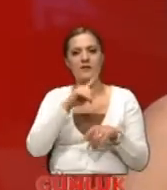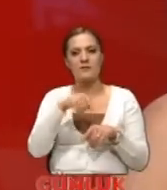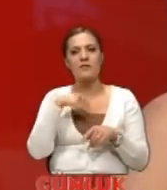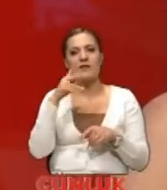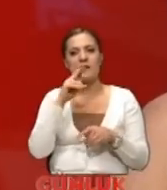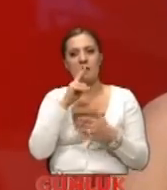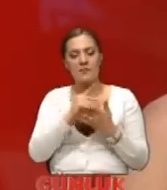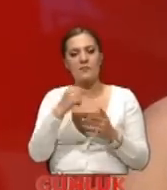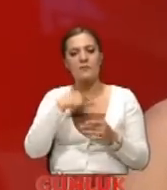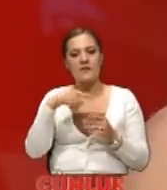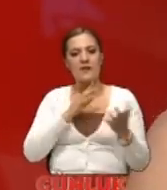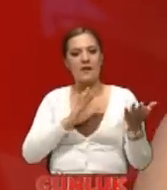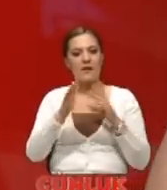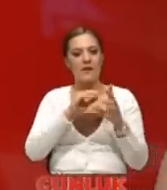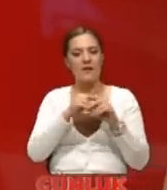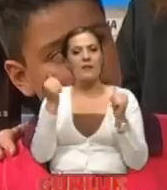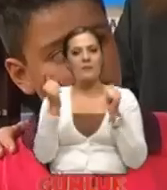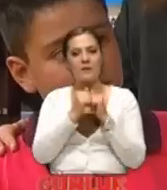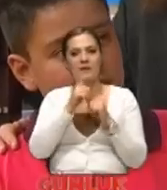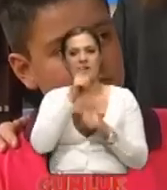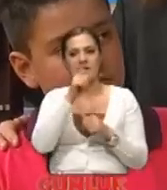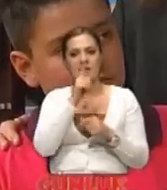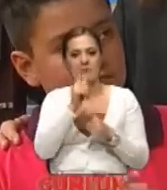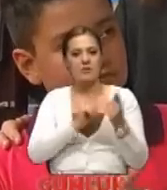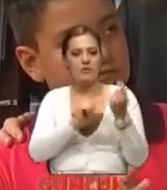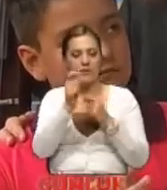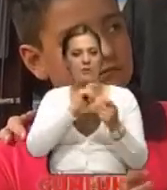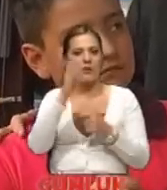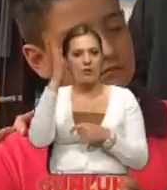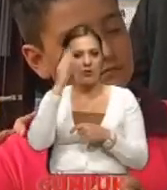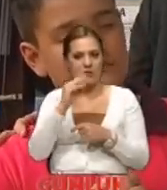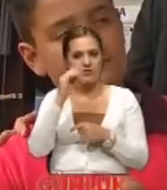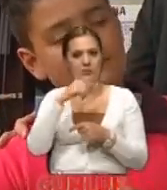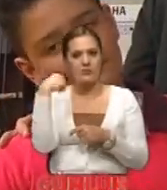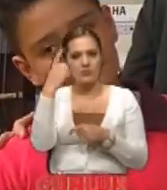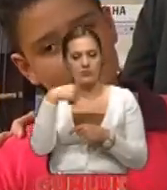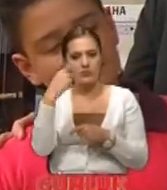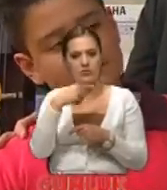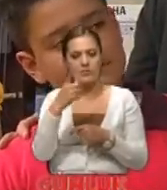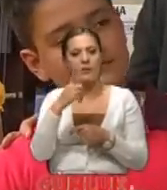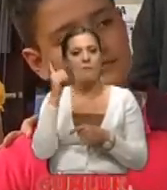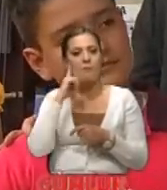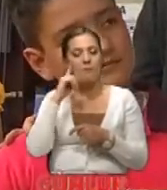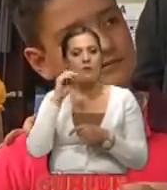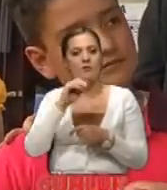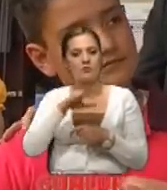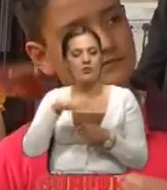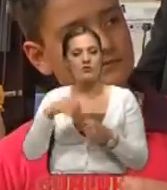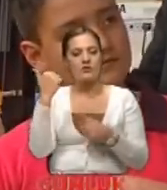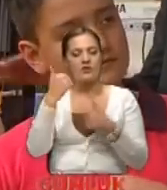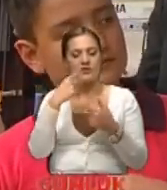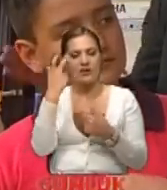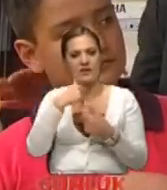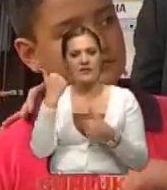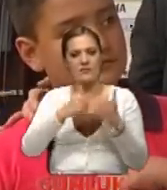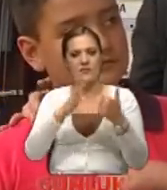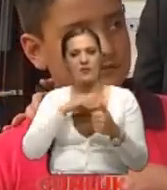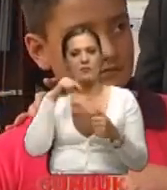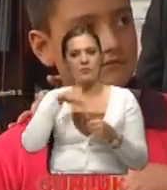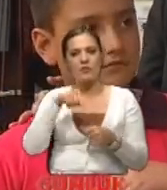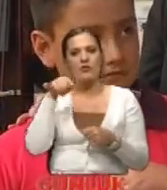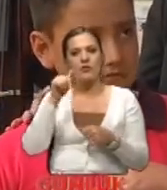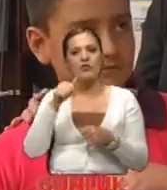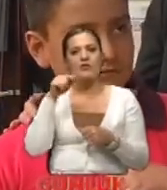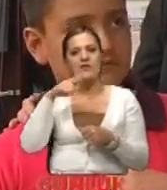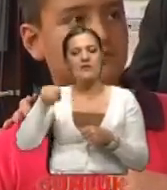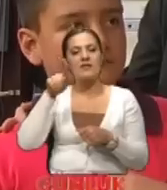Biz hareketlerle birlikte sesimizi de kullanmayı öğreniyoruz. Çünkü popüler çocuk şarkıları yarışmamız var. Bugün size onlardan